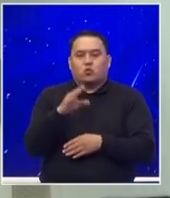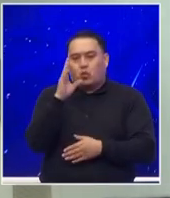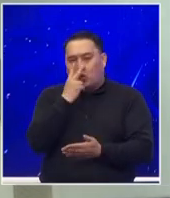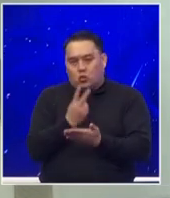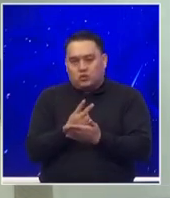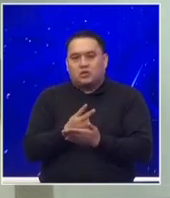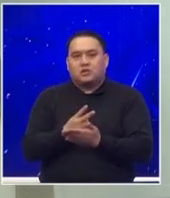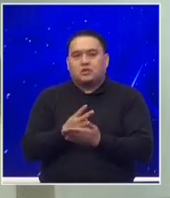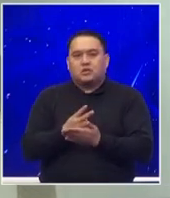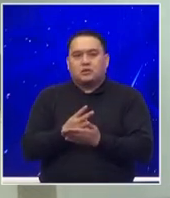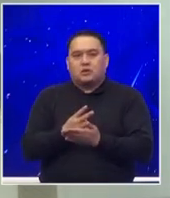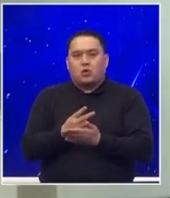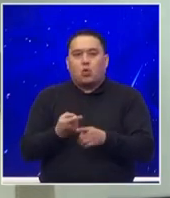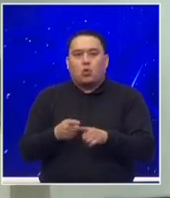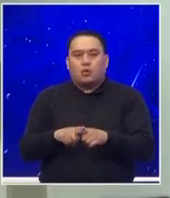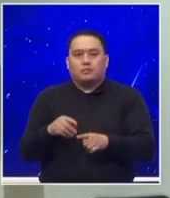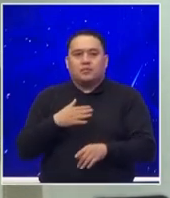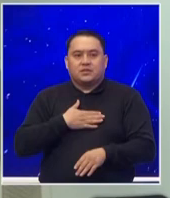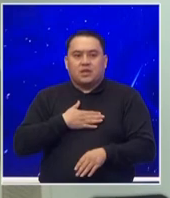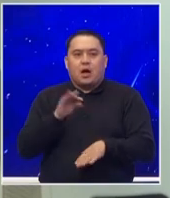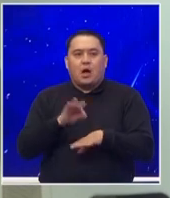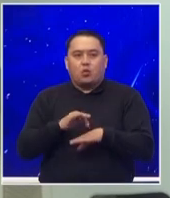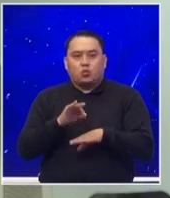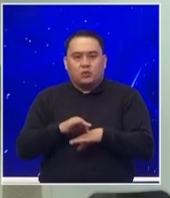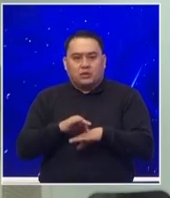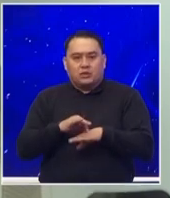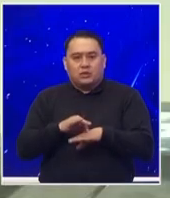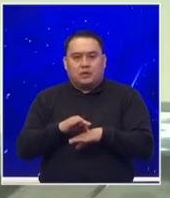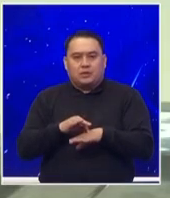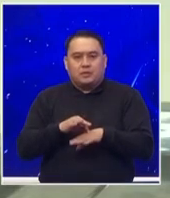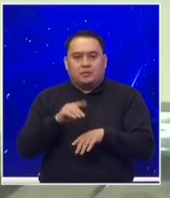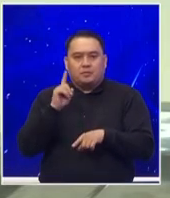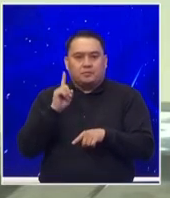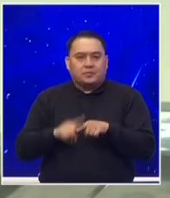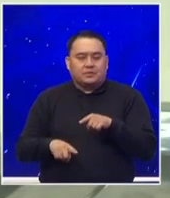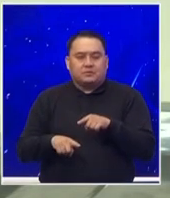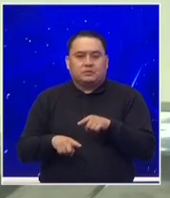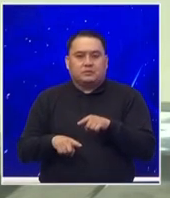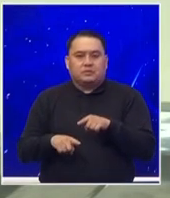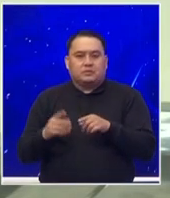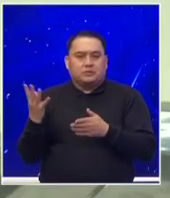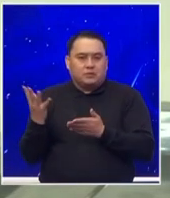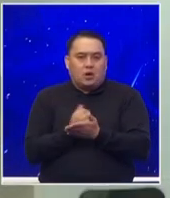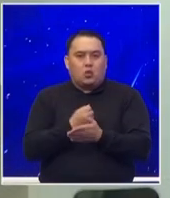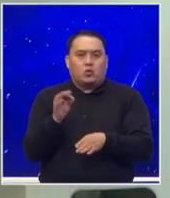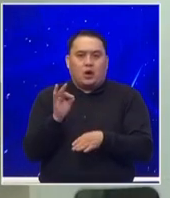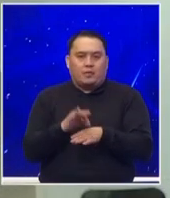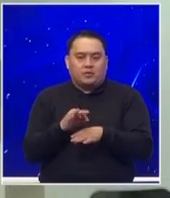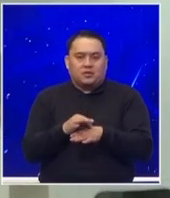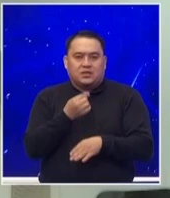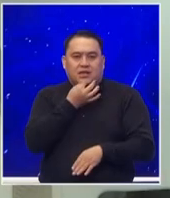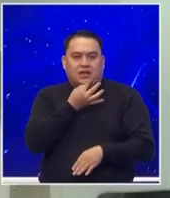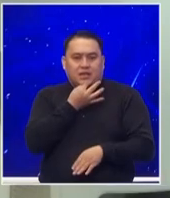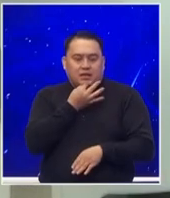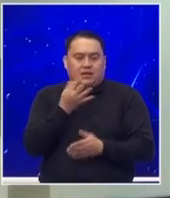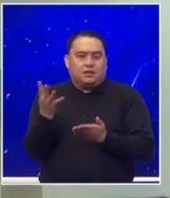көрсеткіш береді. Бұл деген сөз біздің аурухана ауру балалар, науқас балалардың ауруының